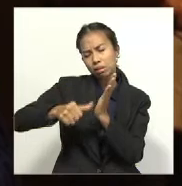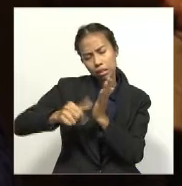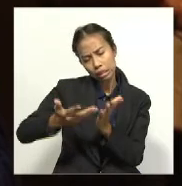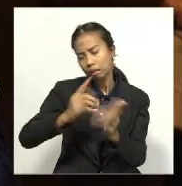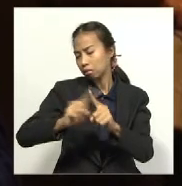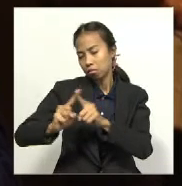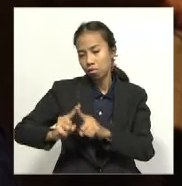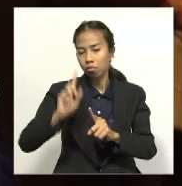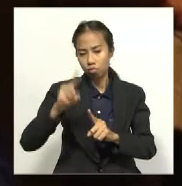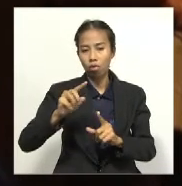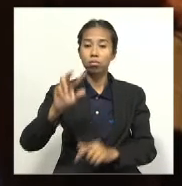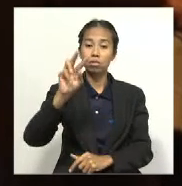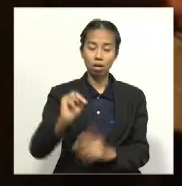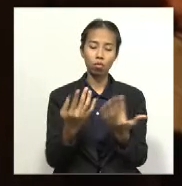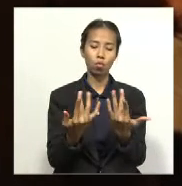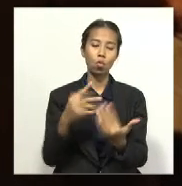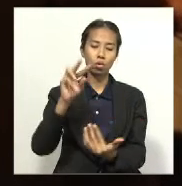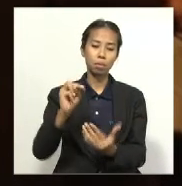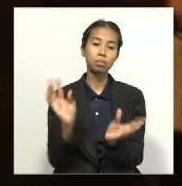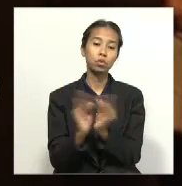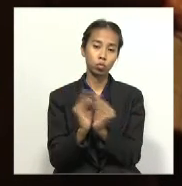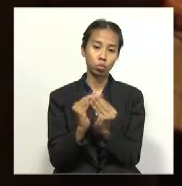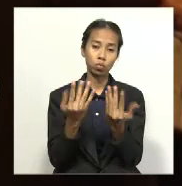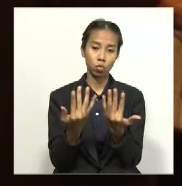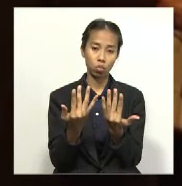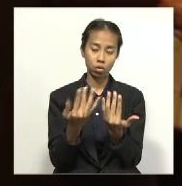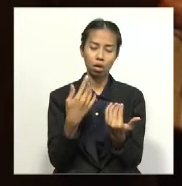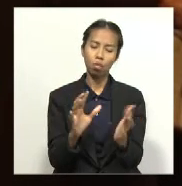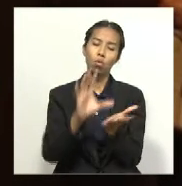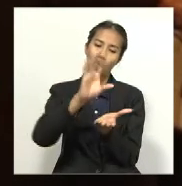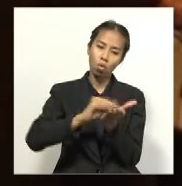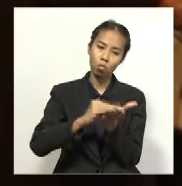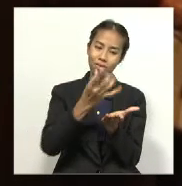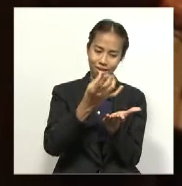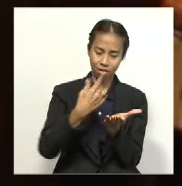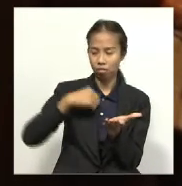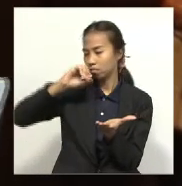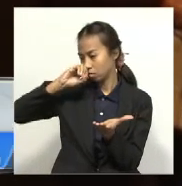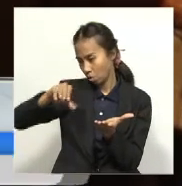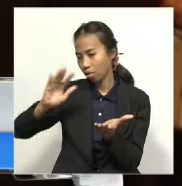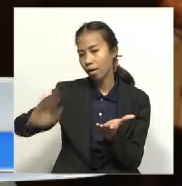เดี๋ยวผมจะนัดประชุมดูนะแล้วได้ข้อมูลยังไงแล้วจะตอบให้